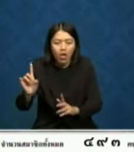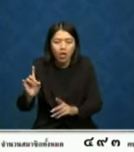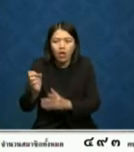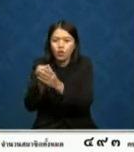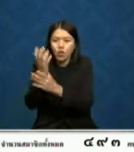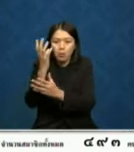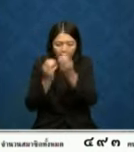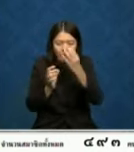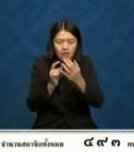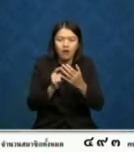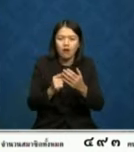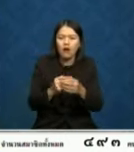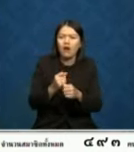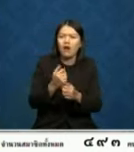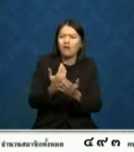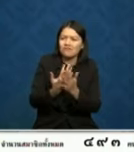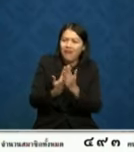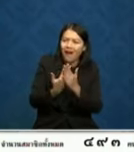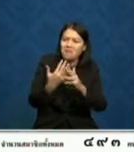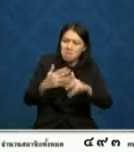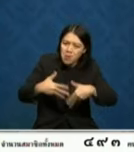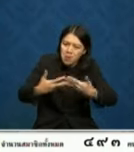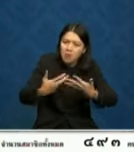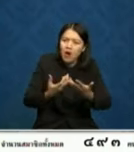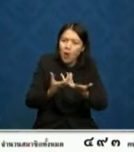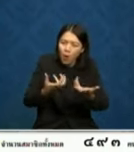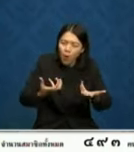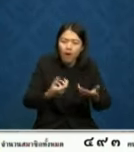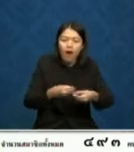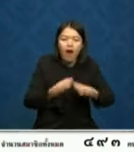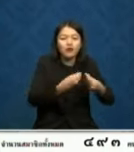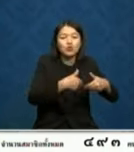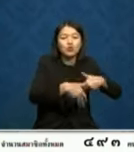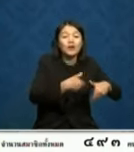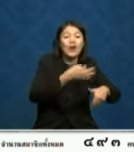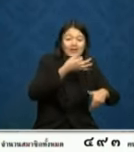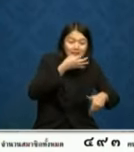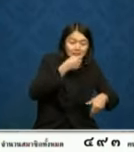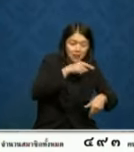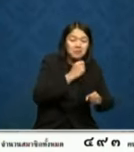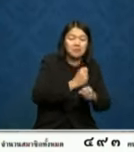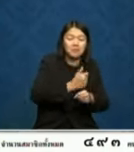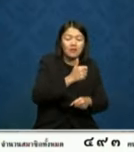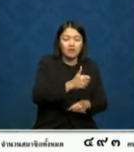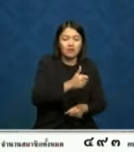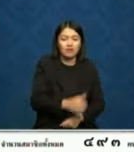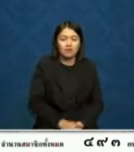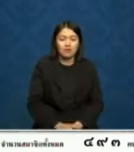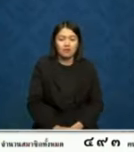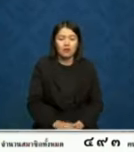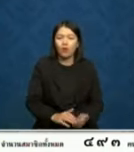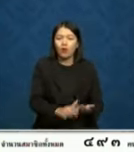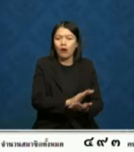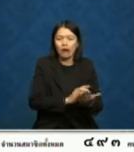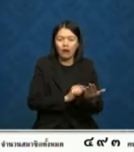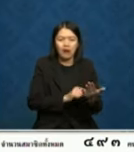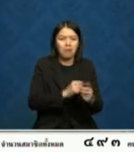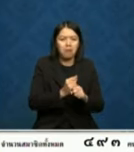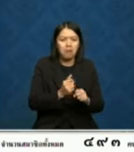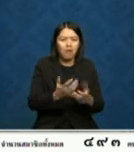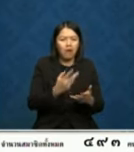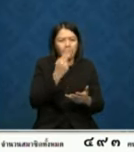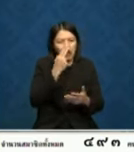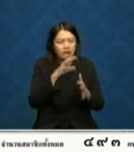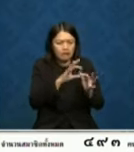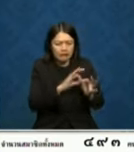ไม้เหล่าเนี้ยมันสร้างมูลค่าให้มันเป็นสินทรัพย์ของพี่น้องประชาชนสินทรัพย์ของพี่น้องประเทศคนในประเทศนี้นะครับผมคิดว่ามันไม่เห็น